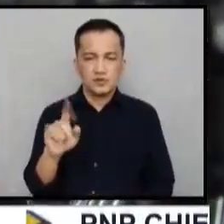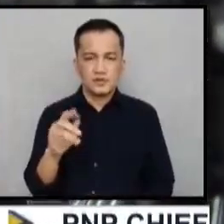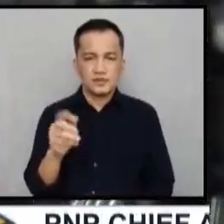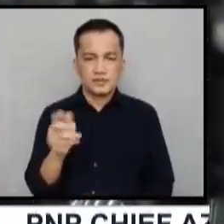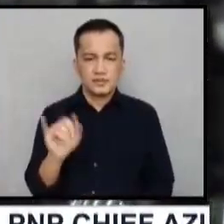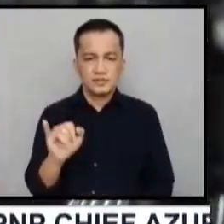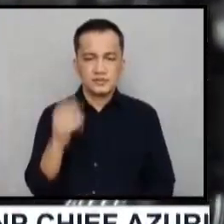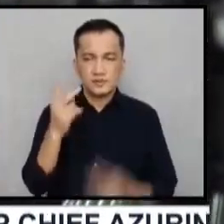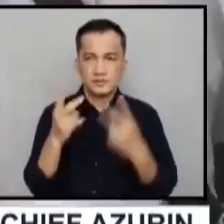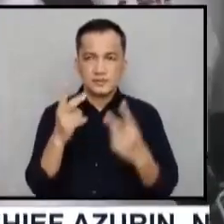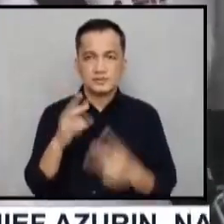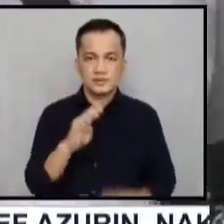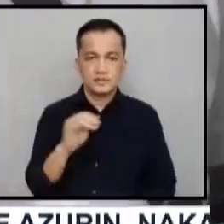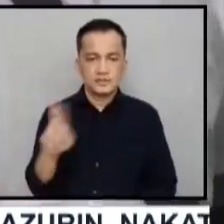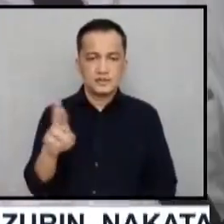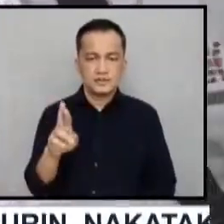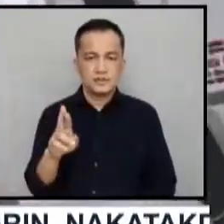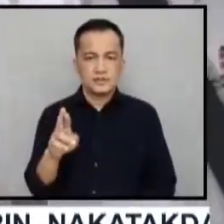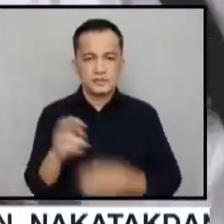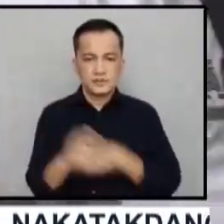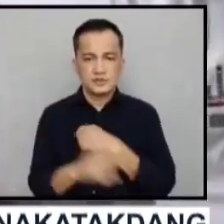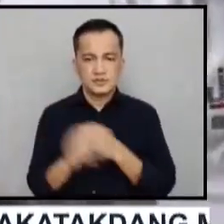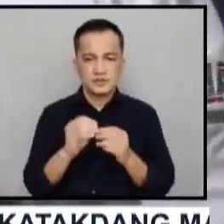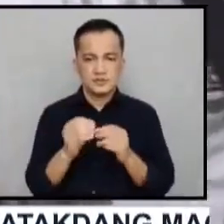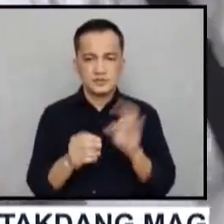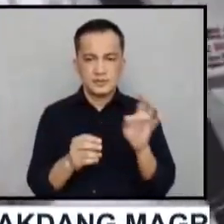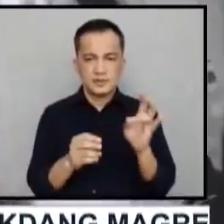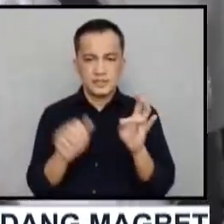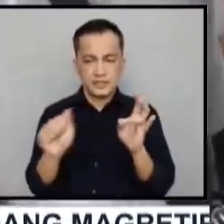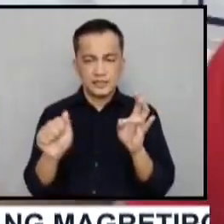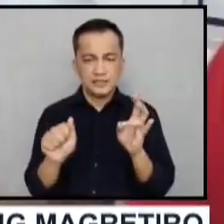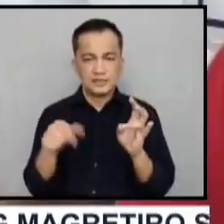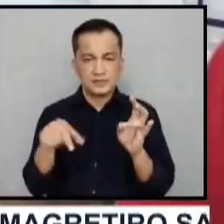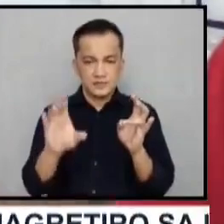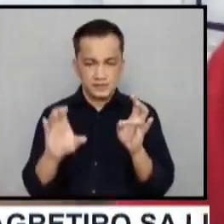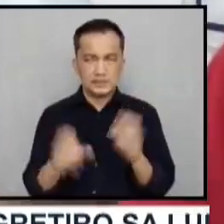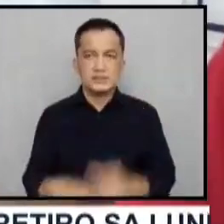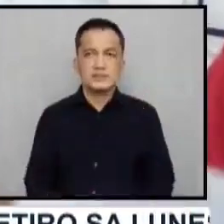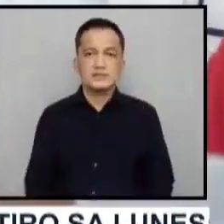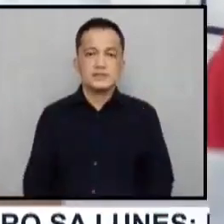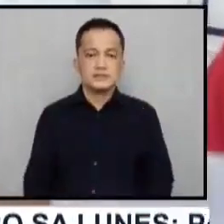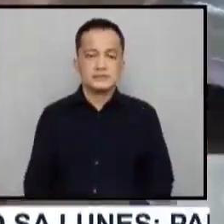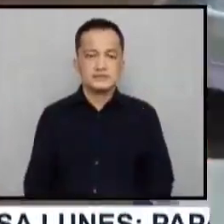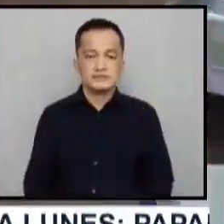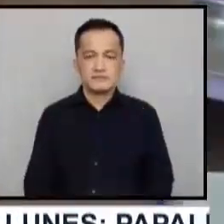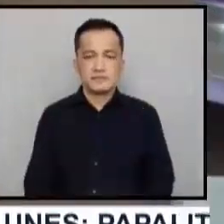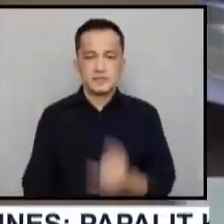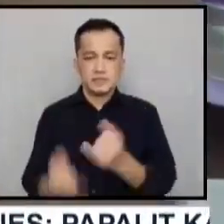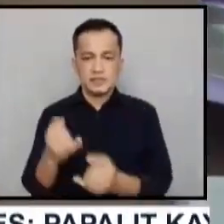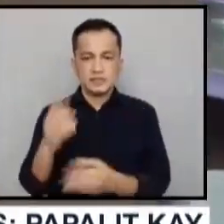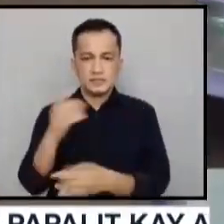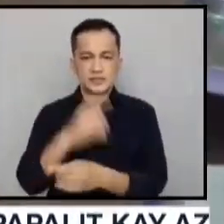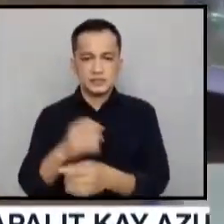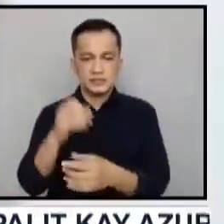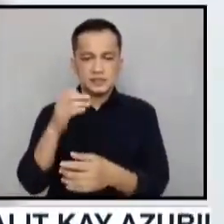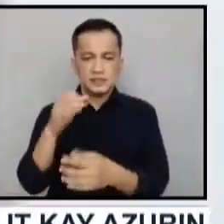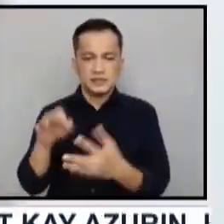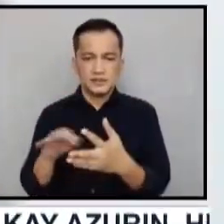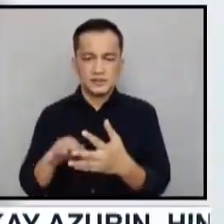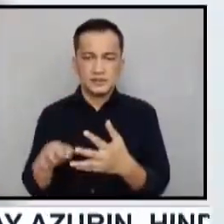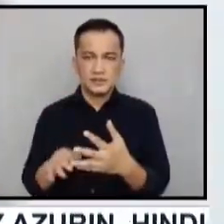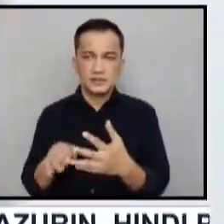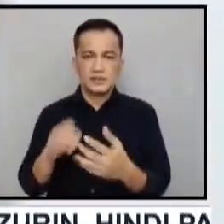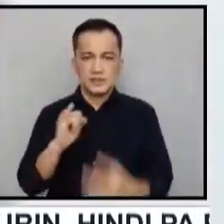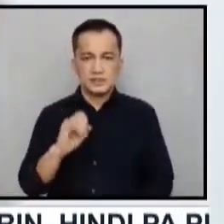sa BIR Revenue Region No. 7A sa Quezon City. Sa huling araw ng filing ng annual income tax returns